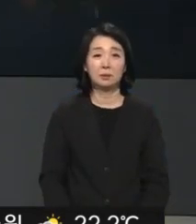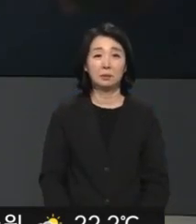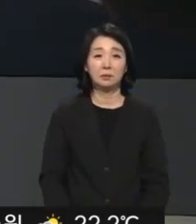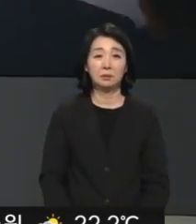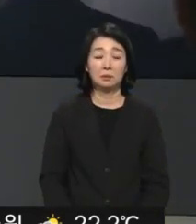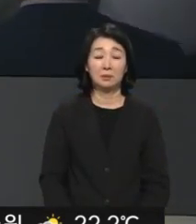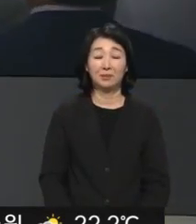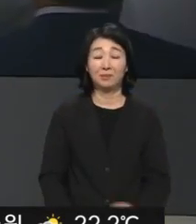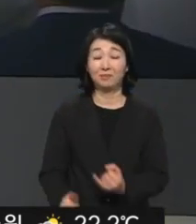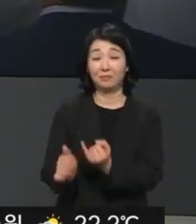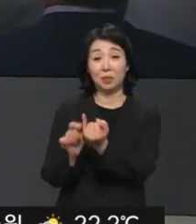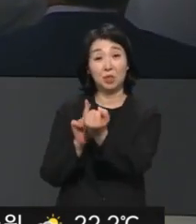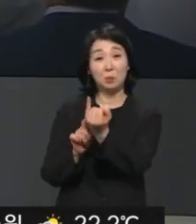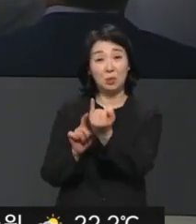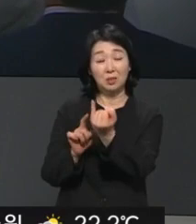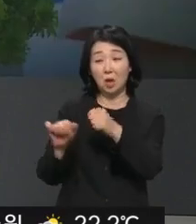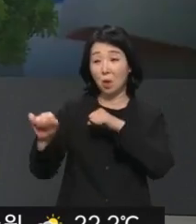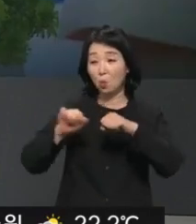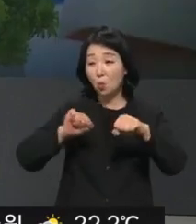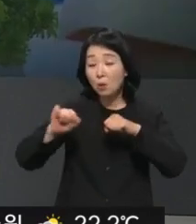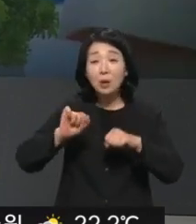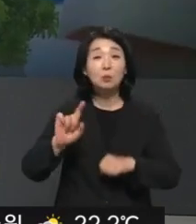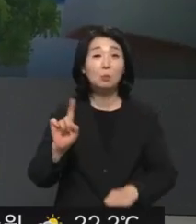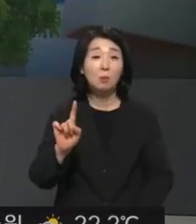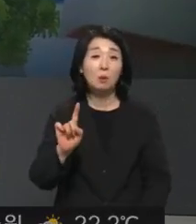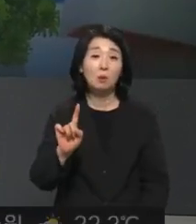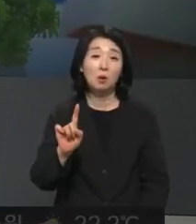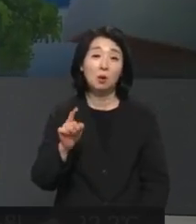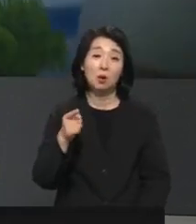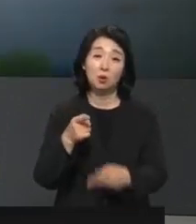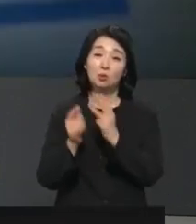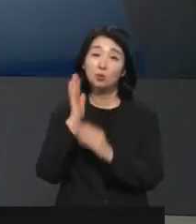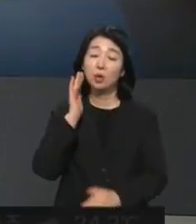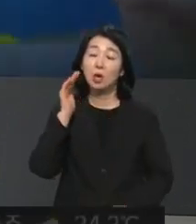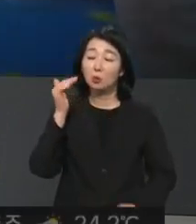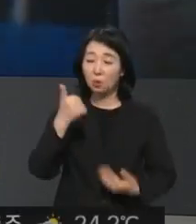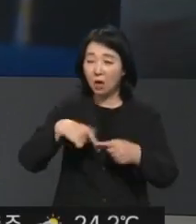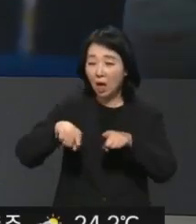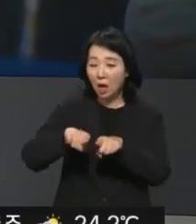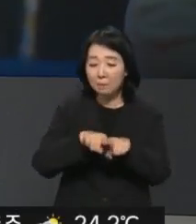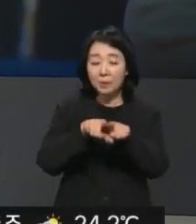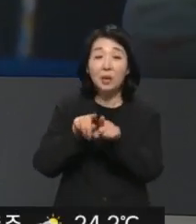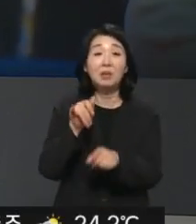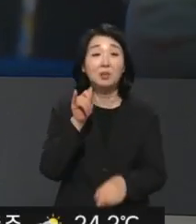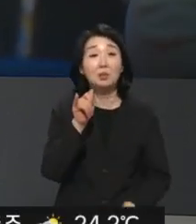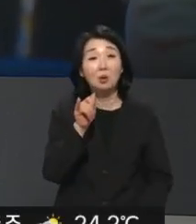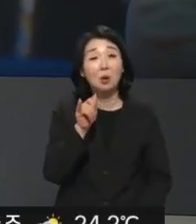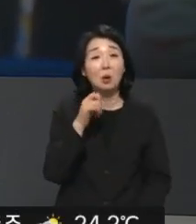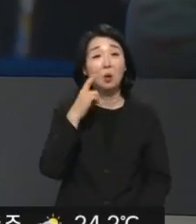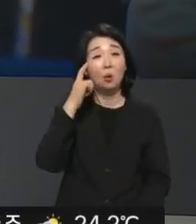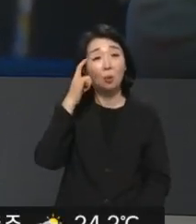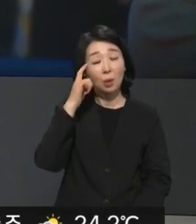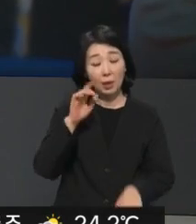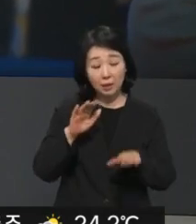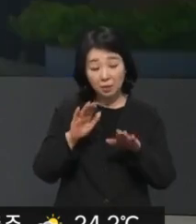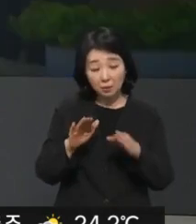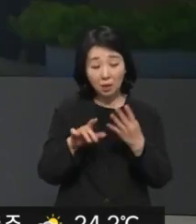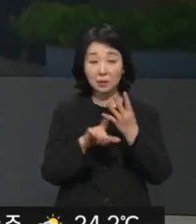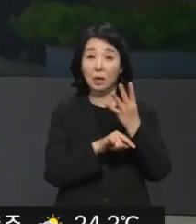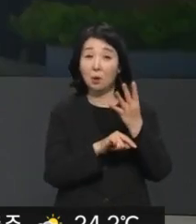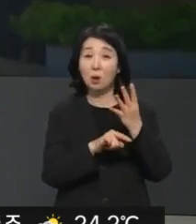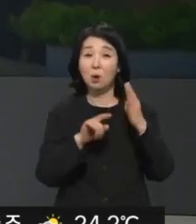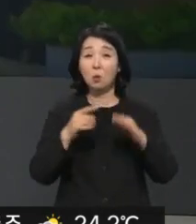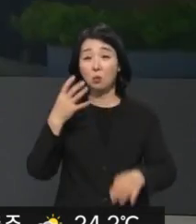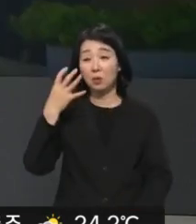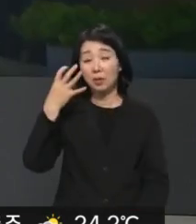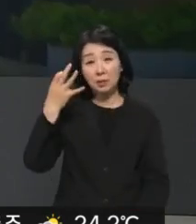최근 공개 일정은 이뿐만이 아닙니다. 윤 대통령의 일정에도 자주 동행하고는 하는데요. 이렇게 해서 이번 달, 오늘까지